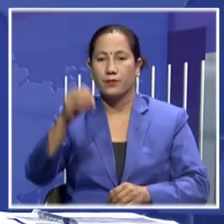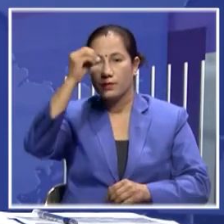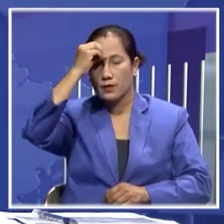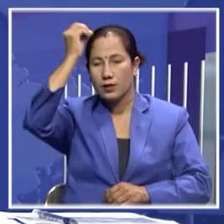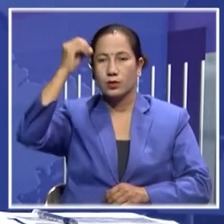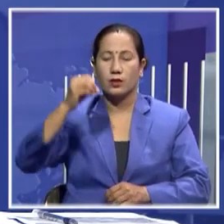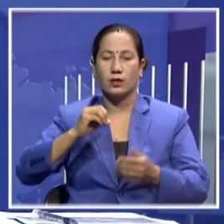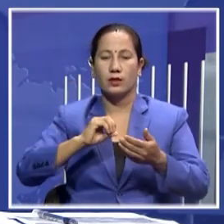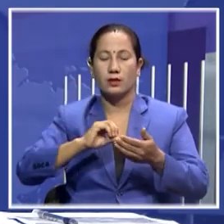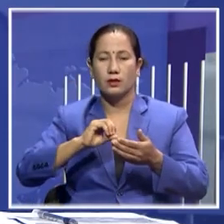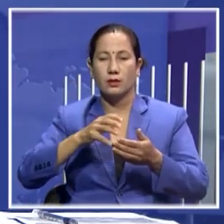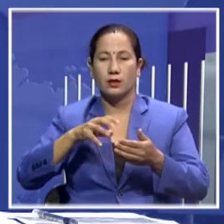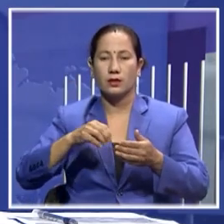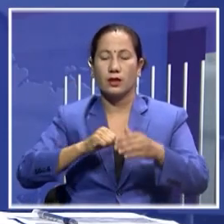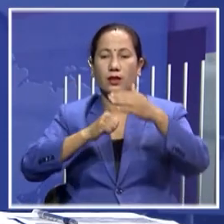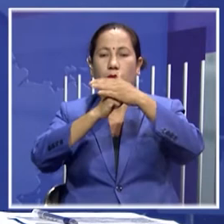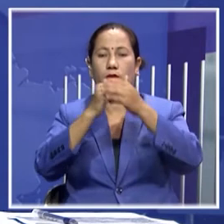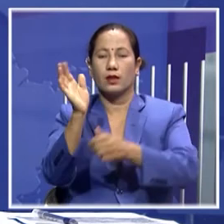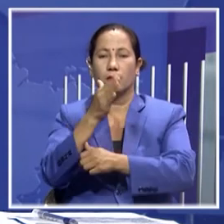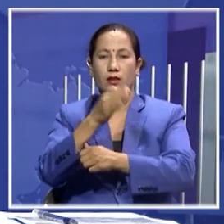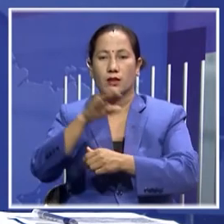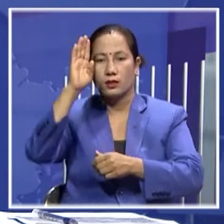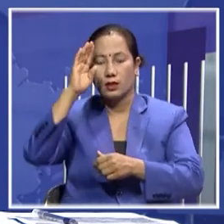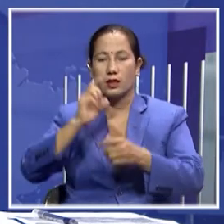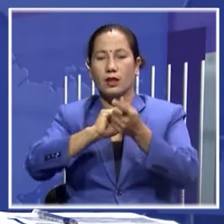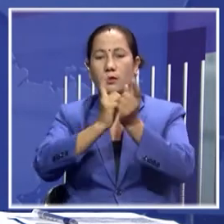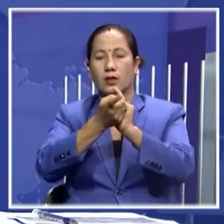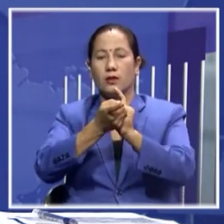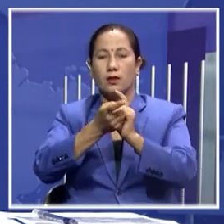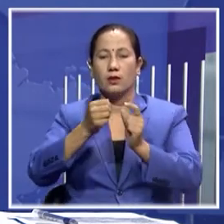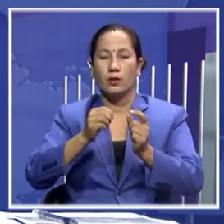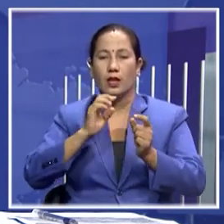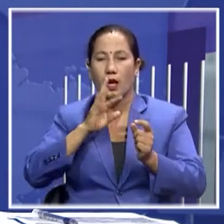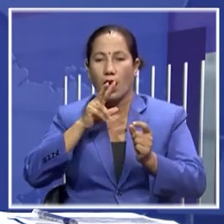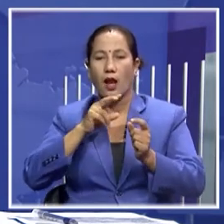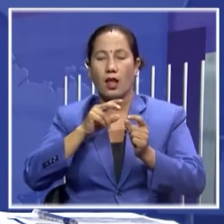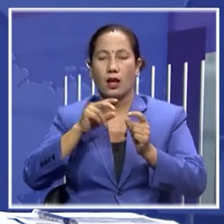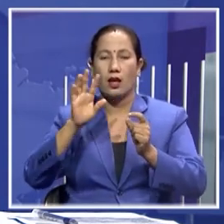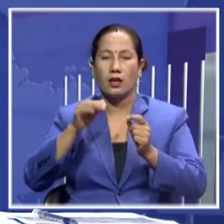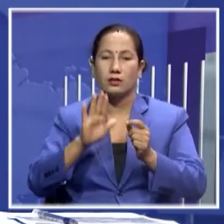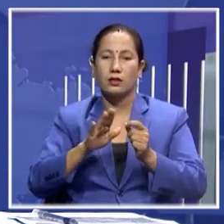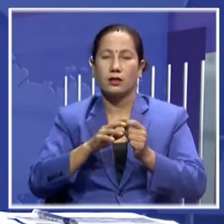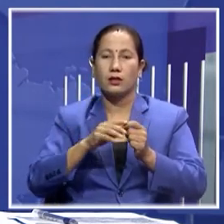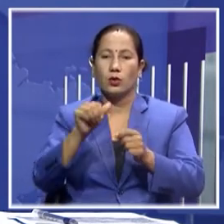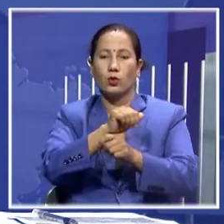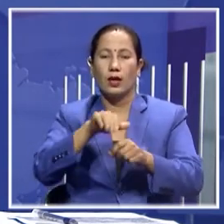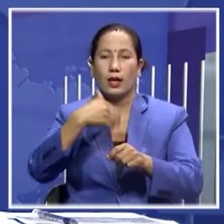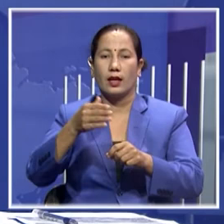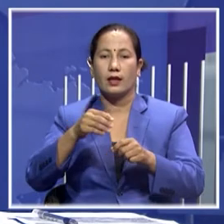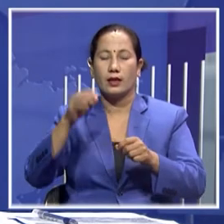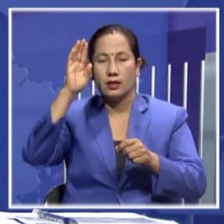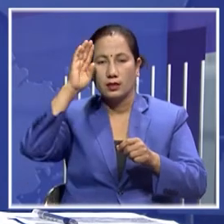सुदूरपश्चिम प्रदेशका मुख्यमन्त्री त्रिलोचन भट्टले सरकार परिवर्तन हुने हल्ला निराधार भएको बताउनु भएको छ। उहाँले